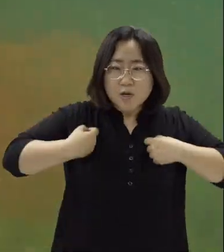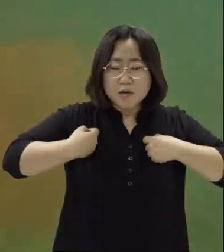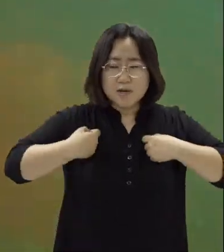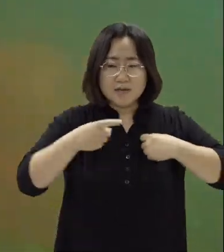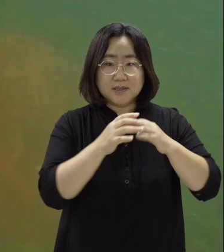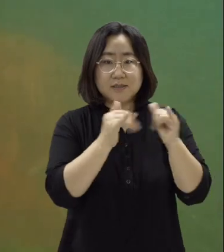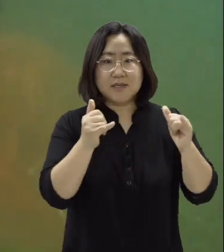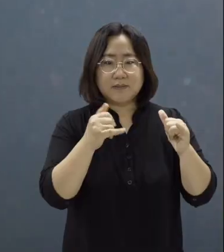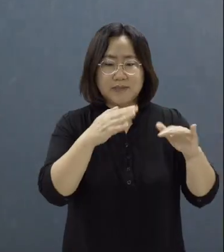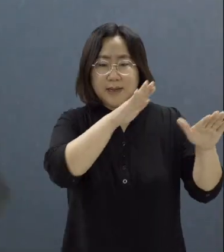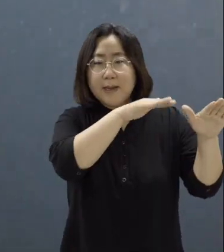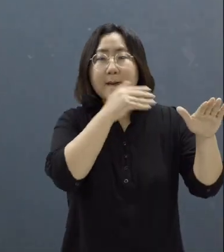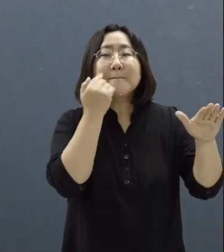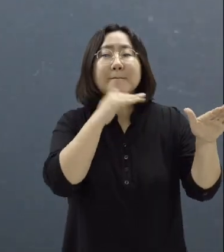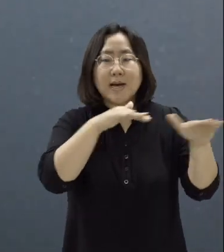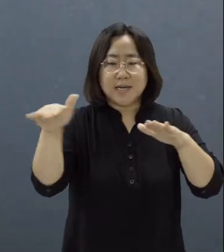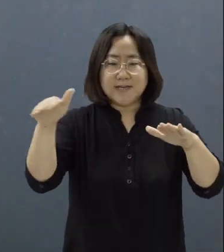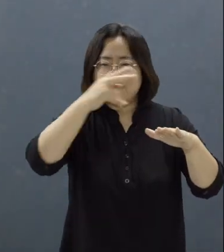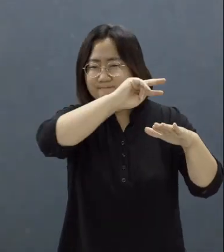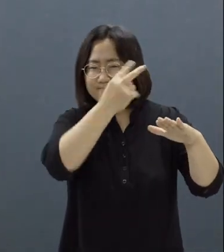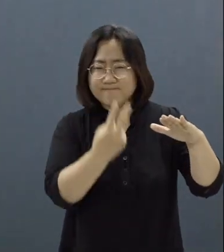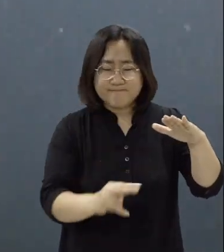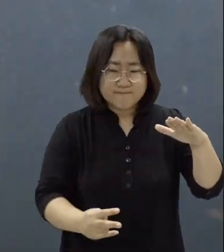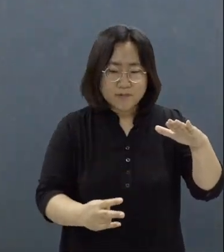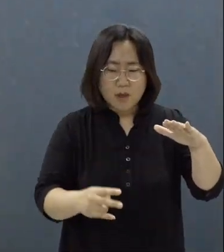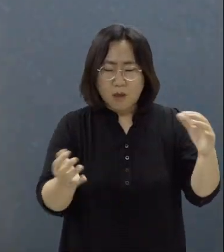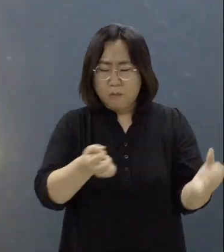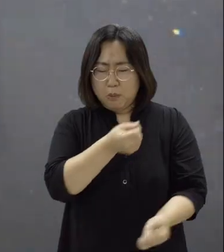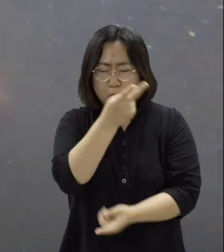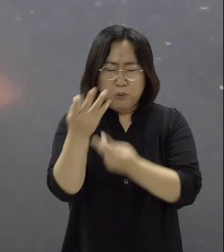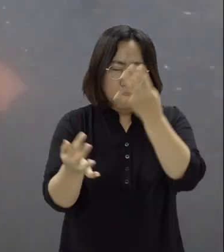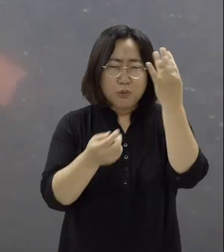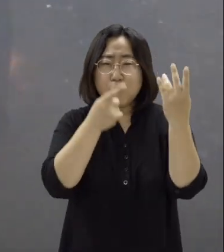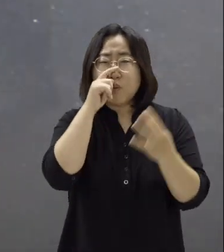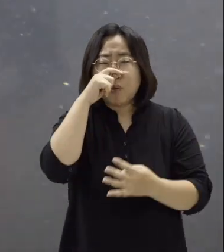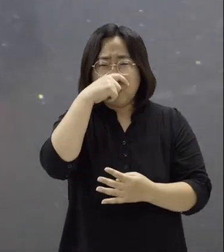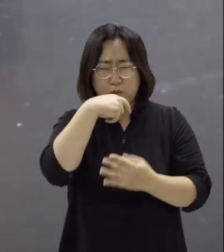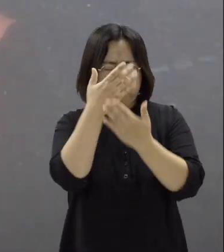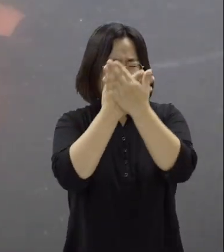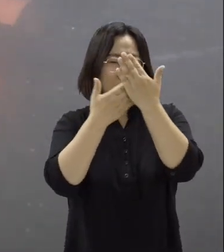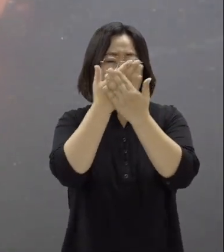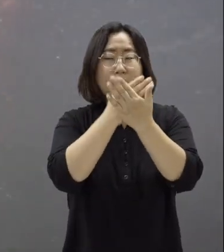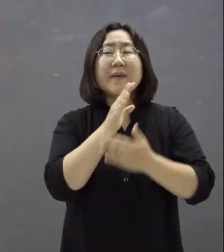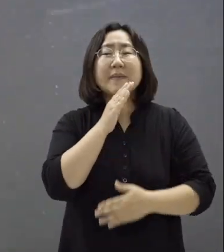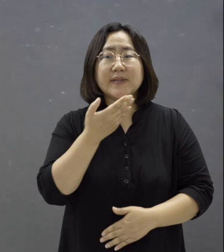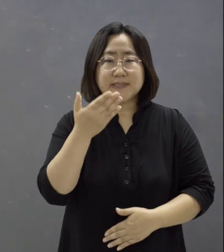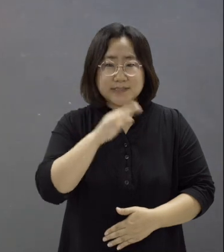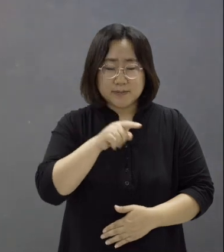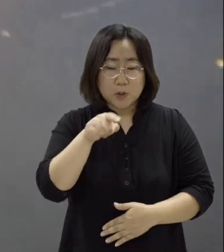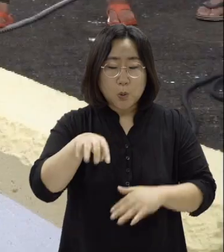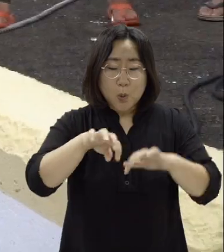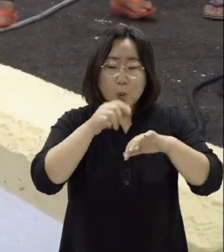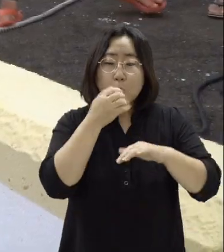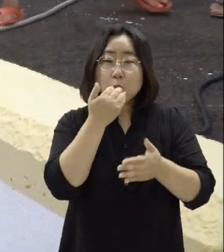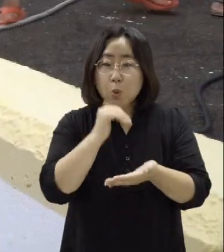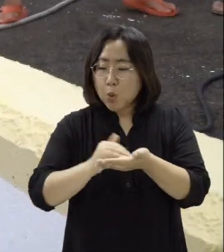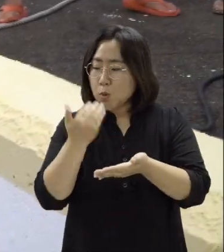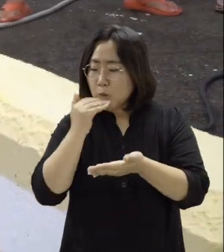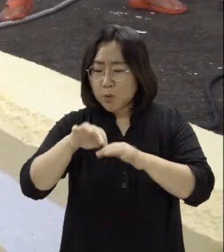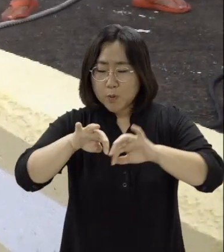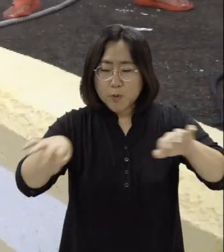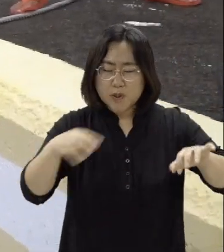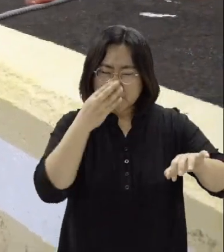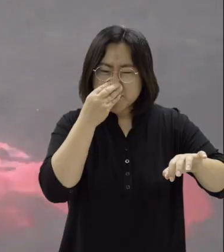동호회원들이 바다로 들어가는데요. 떠오르는 부유물에 눈앞이 잘 보이지 않았지만 돌틈 사이